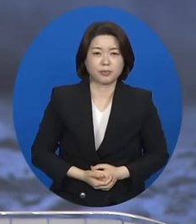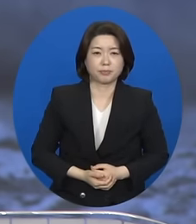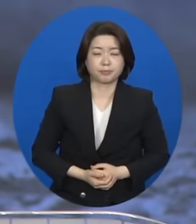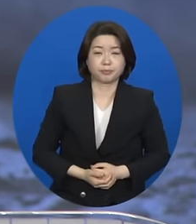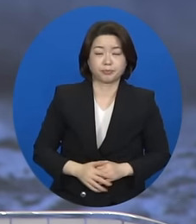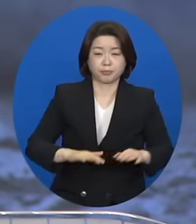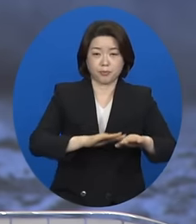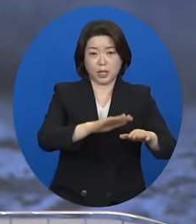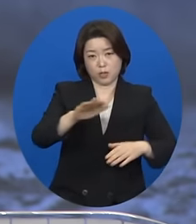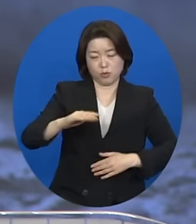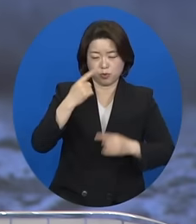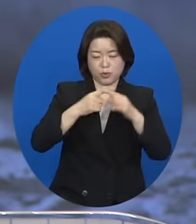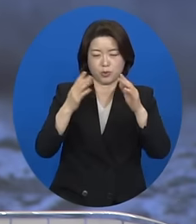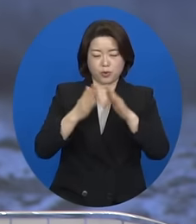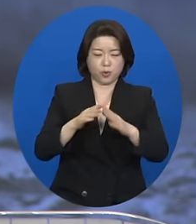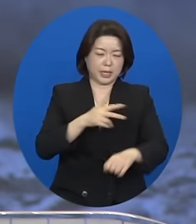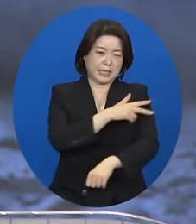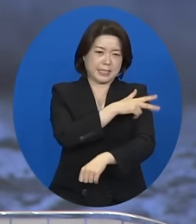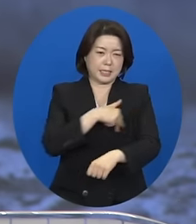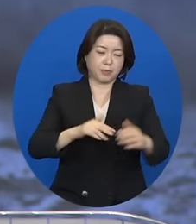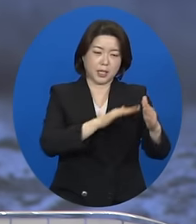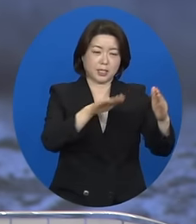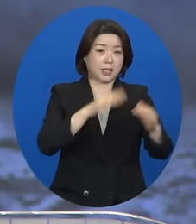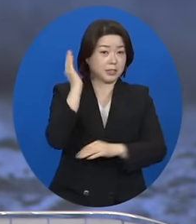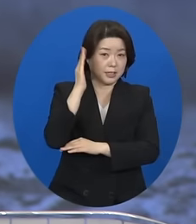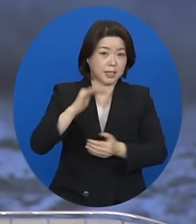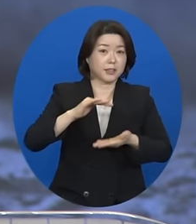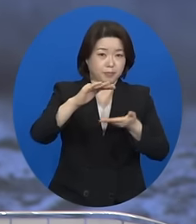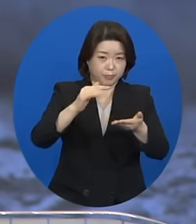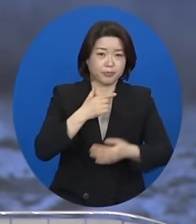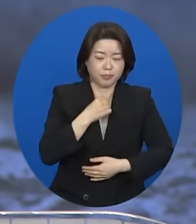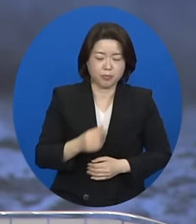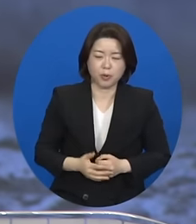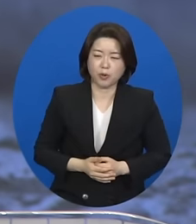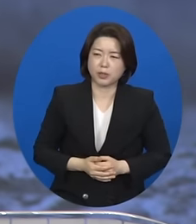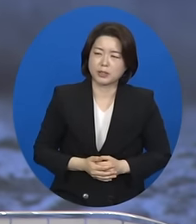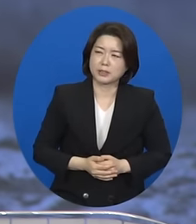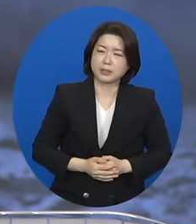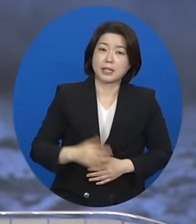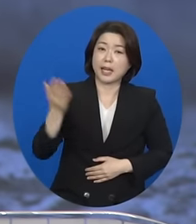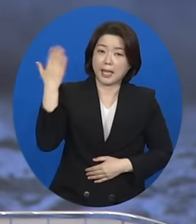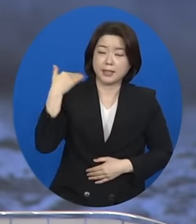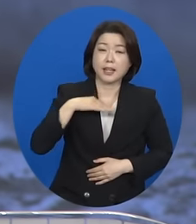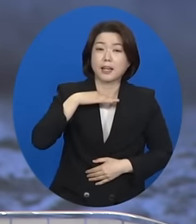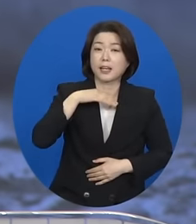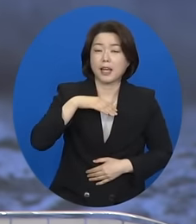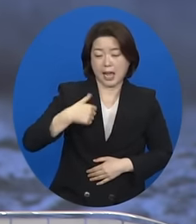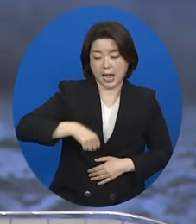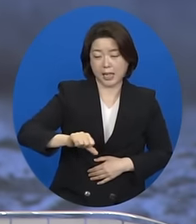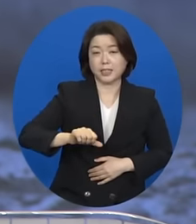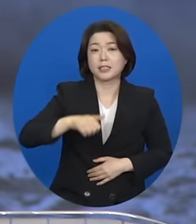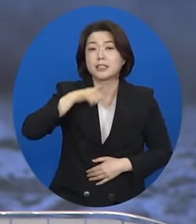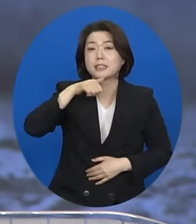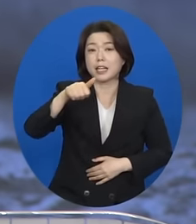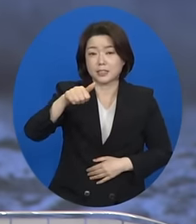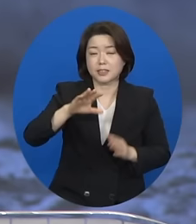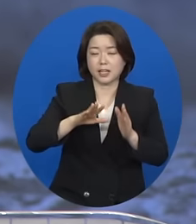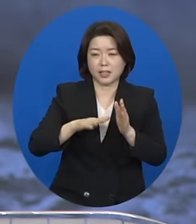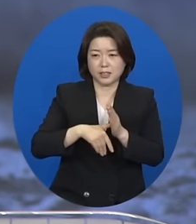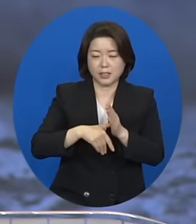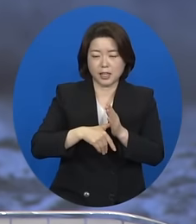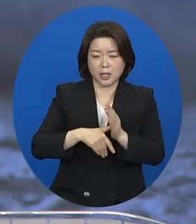교회 집사님 가정 이야기를 좀 나누려고 합니다 집사님의 아들이 다섯 살 때 한 병을 진단 받아요